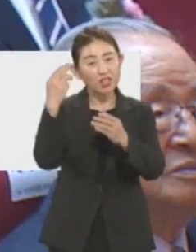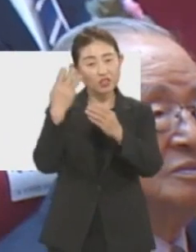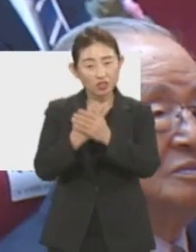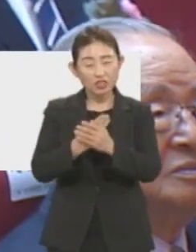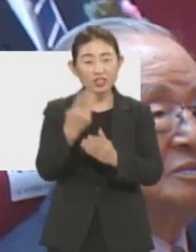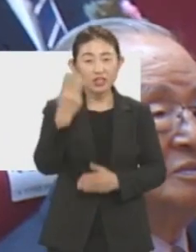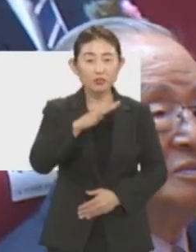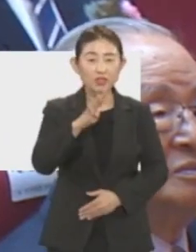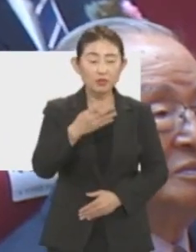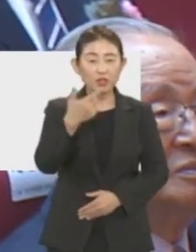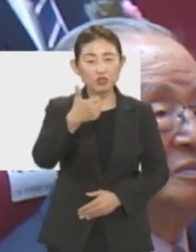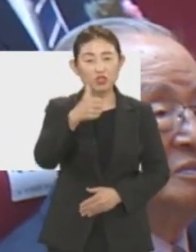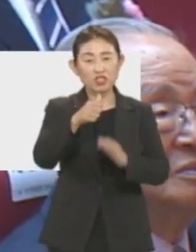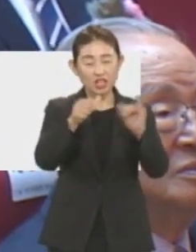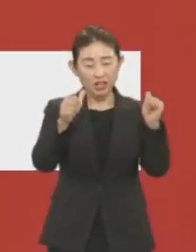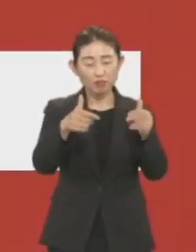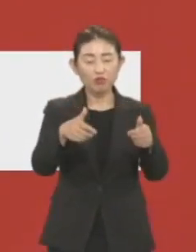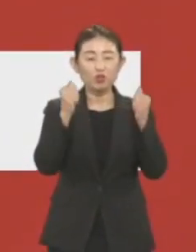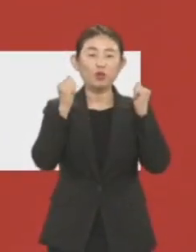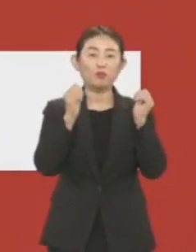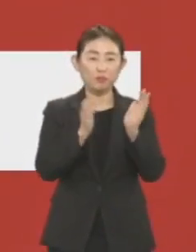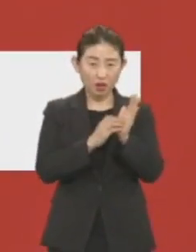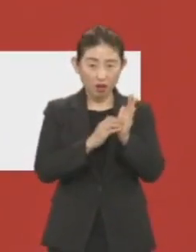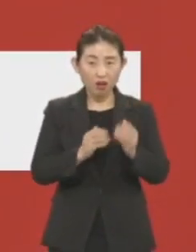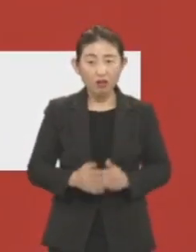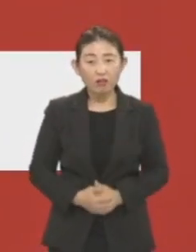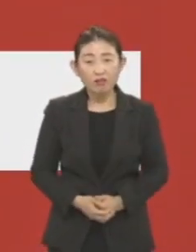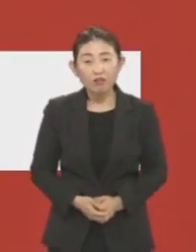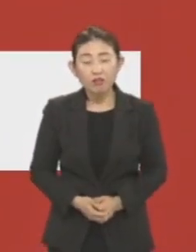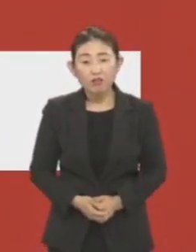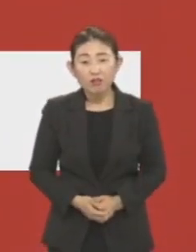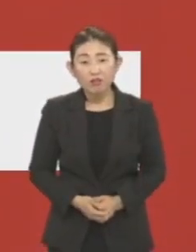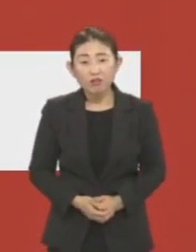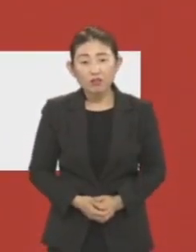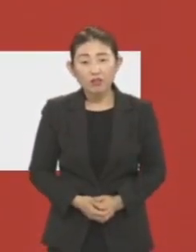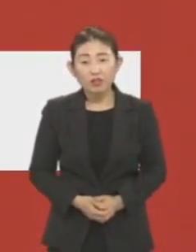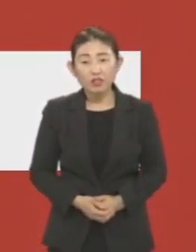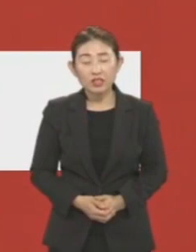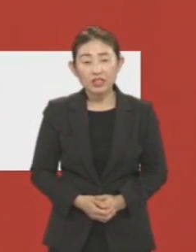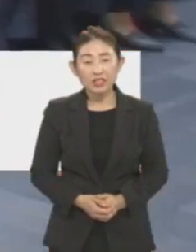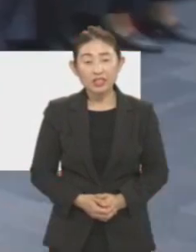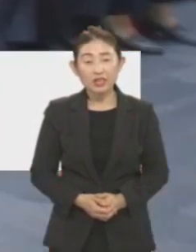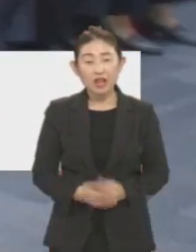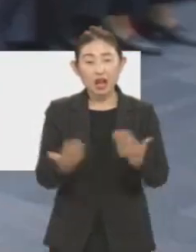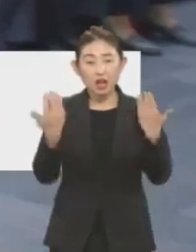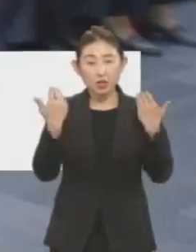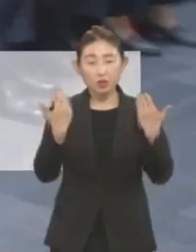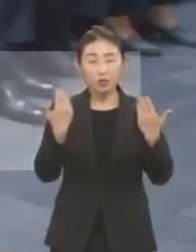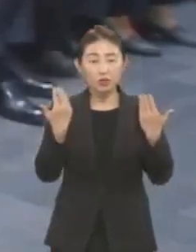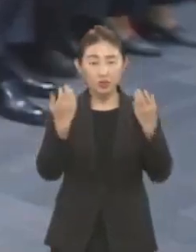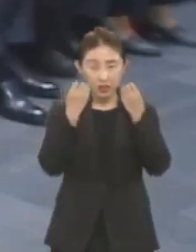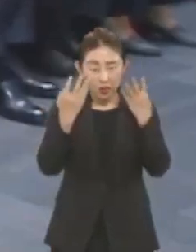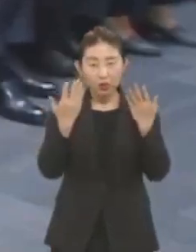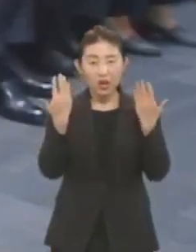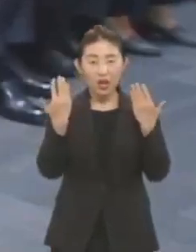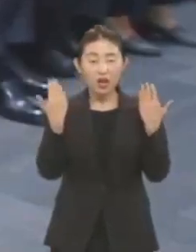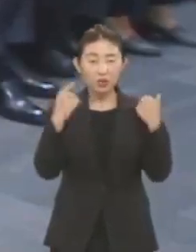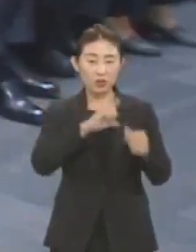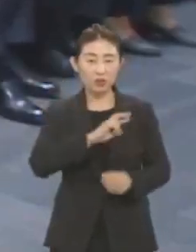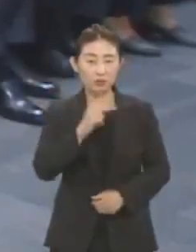3400 예 다섯명의 졸업생을 배출한 국가 연구소 대학교는 새 교명에 대한 중장기 발전 계획을